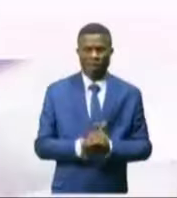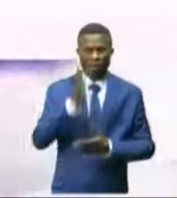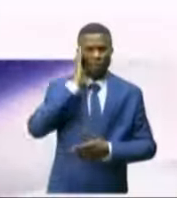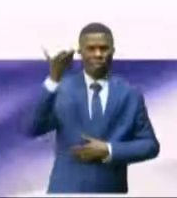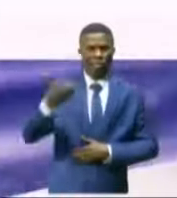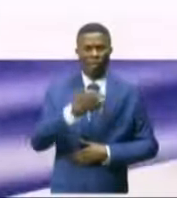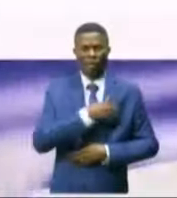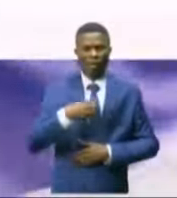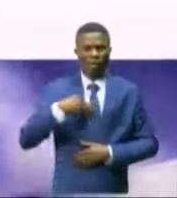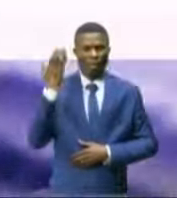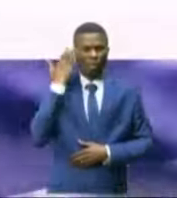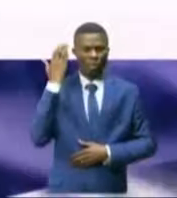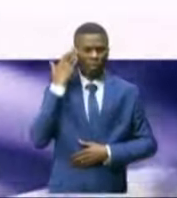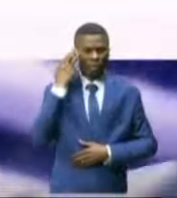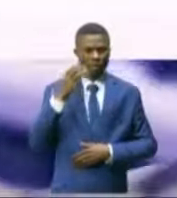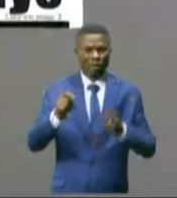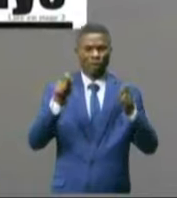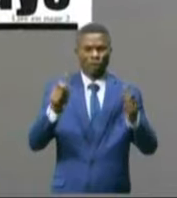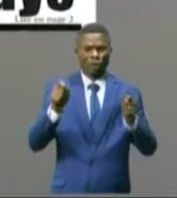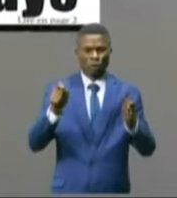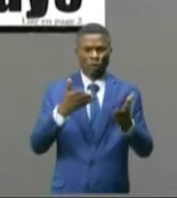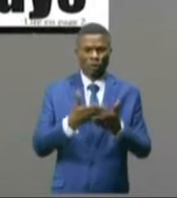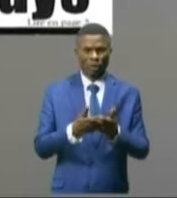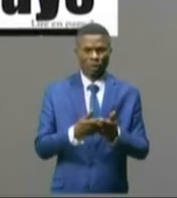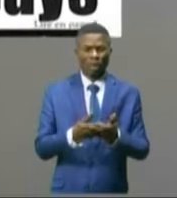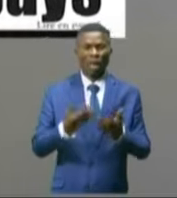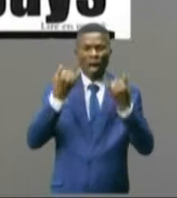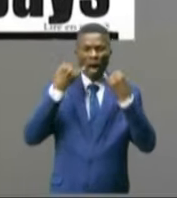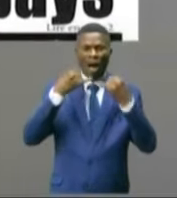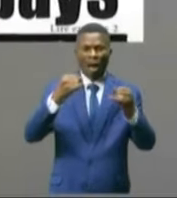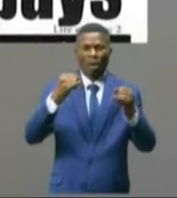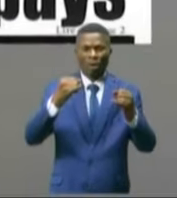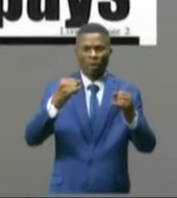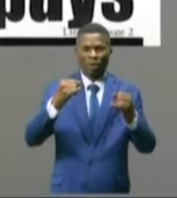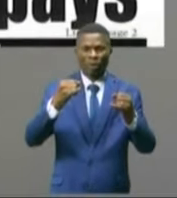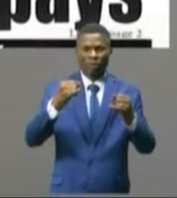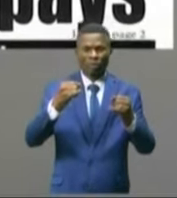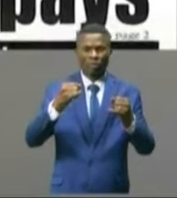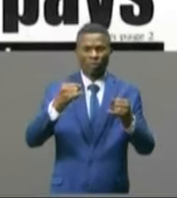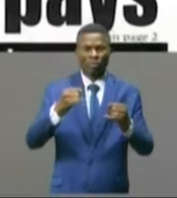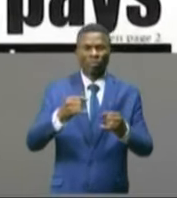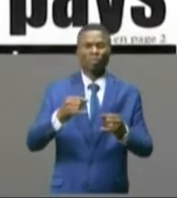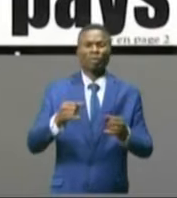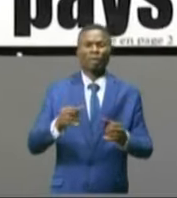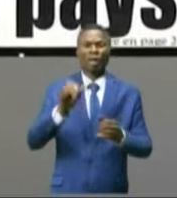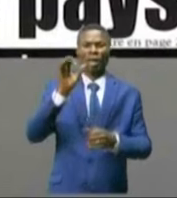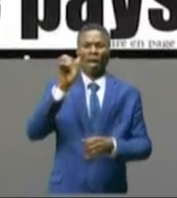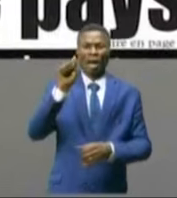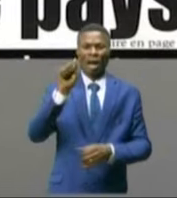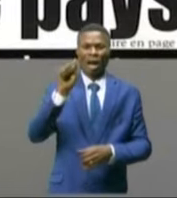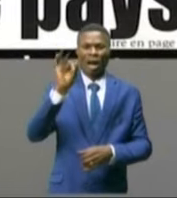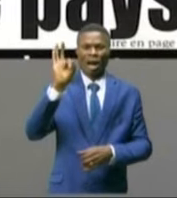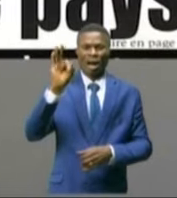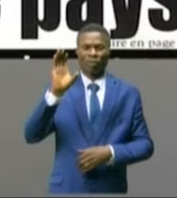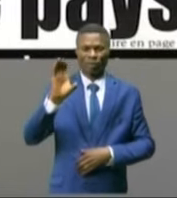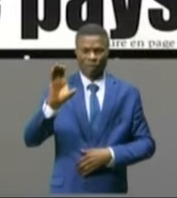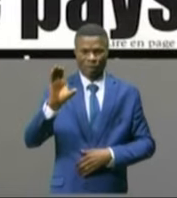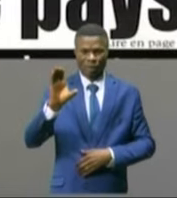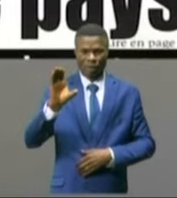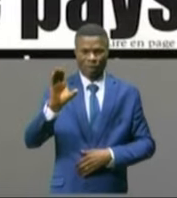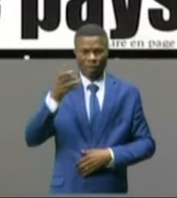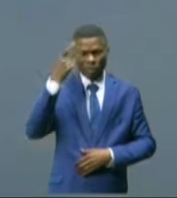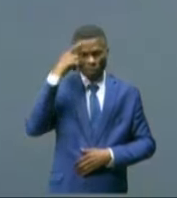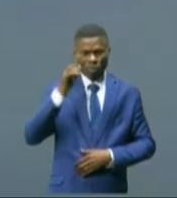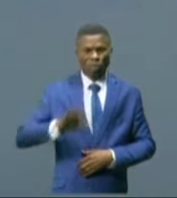Bienvenue mesdames, messieurs à cette revue de presse. En annonçant son ralliement à l'AFC, Jean-Jacques Mamba, une honte pour